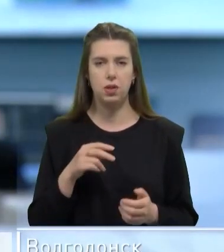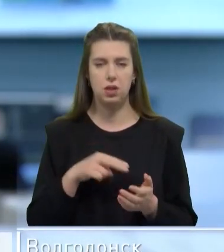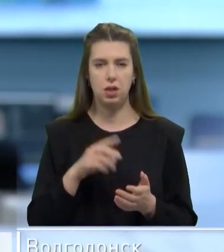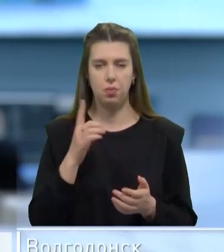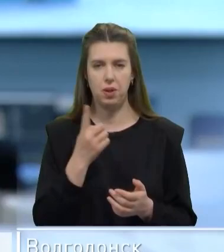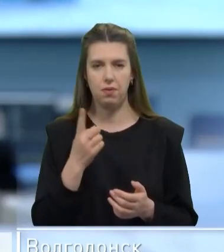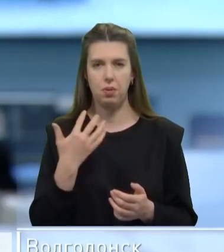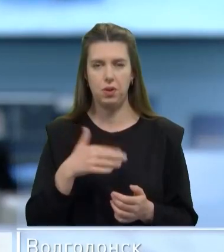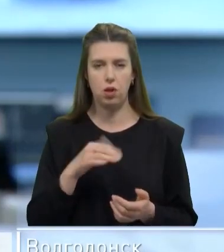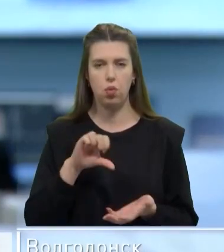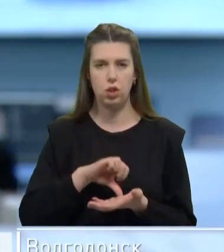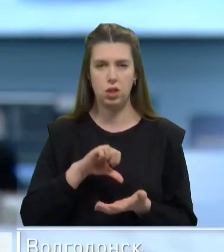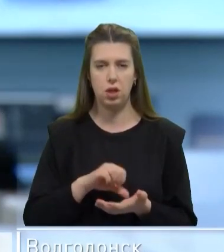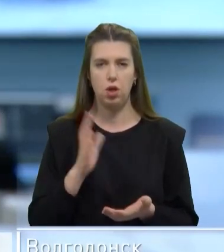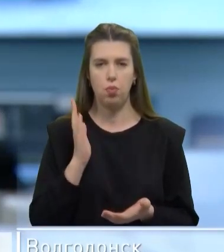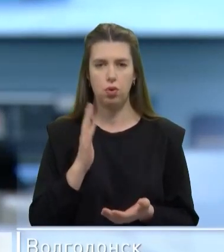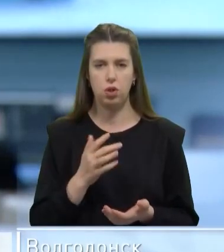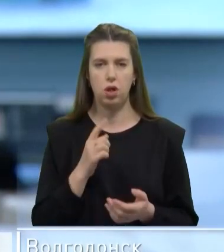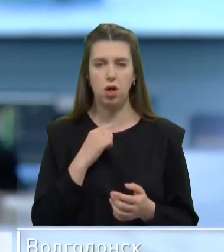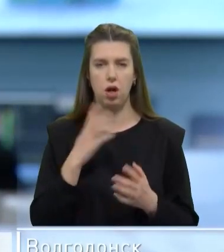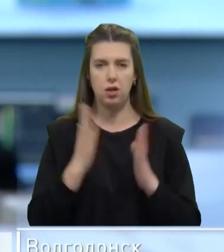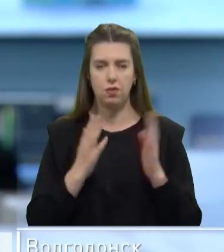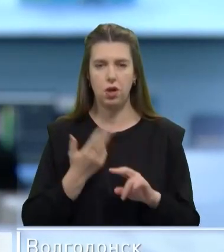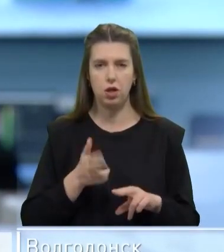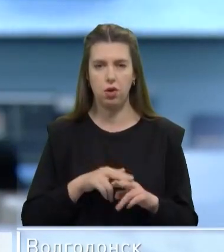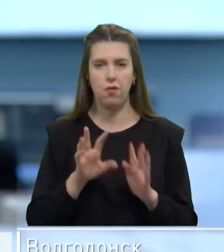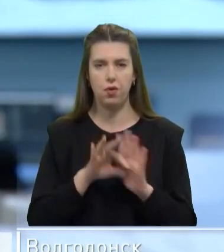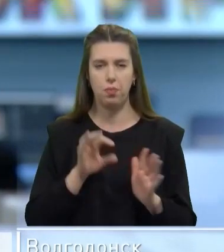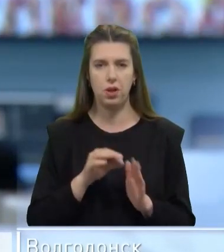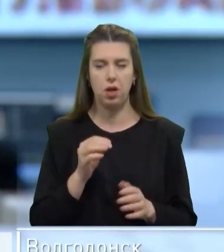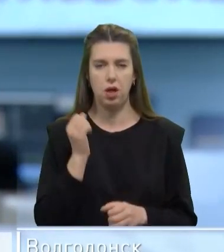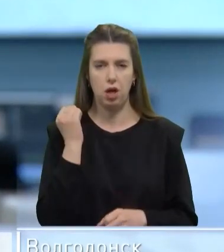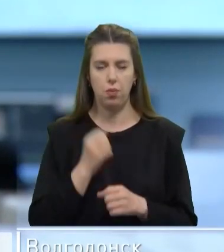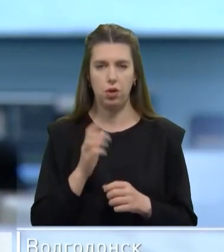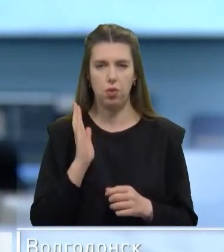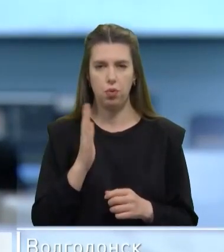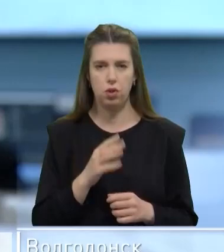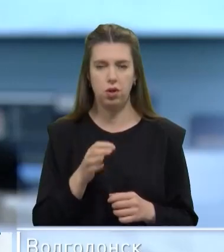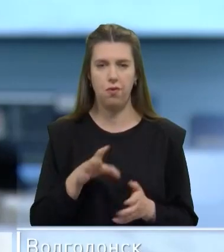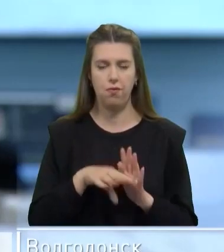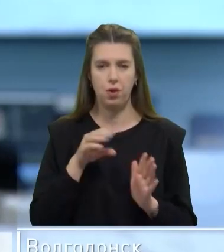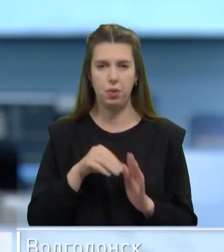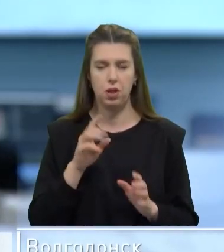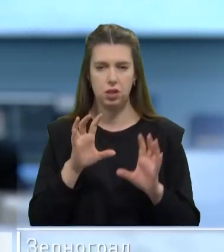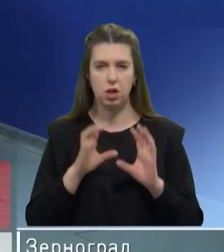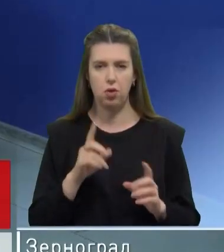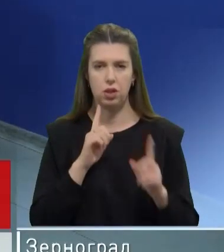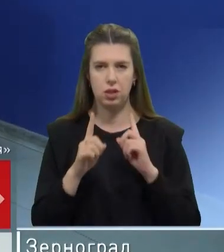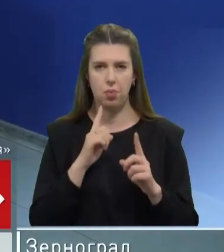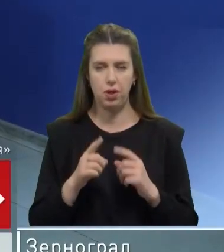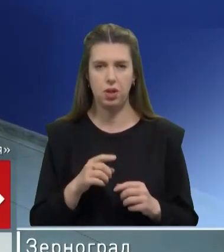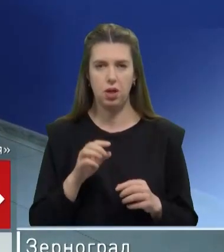известны первые 50 участников предварительного голосования, на котором определят кандидатов на будущих выборах в законодательное